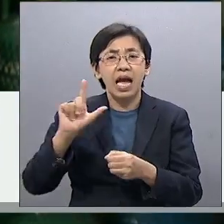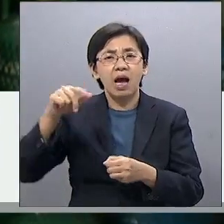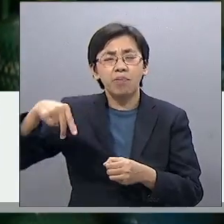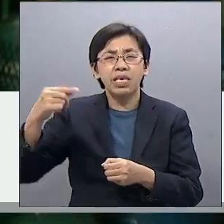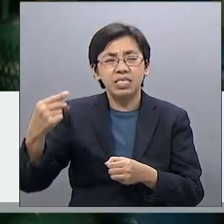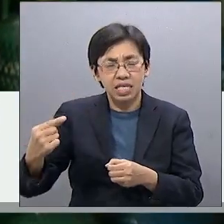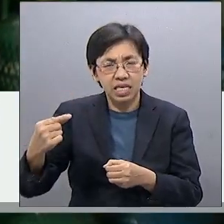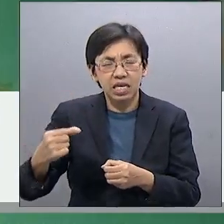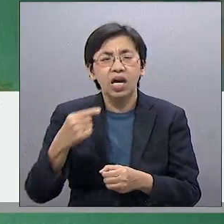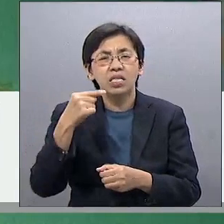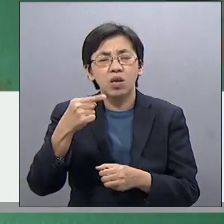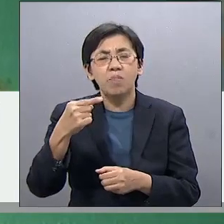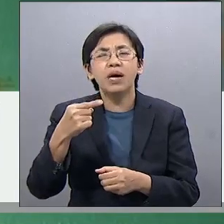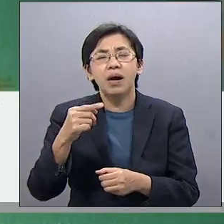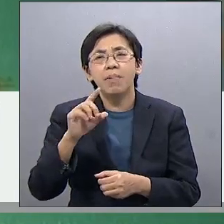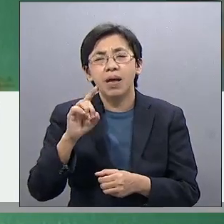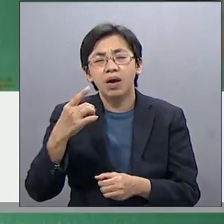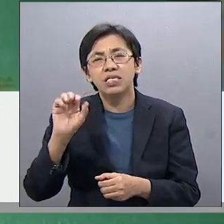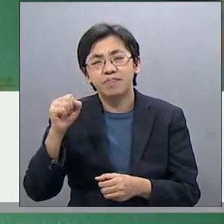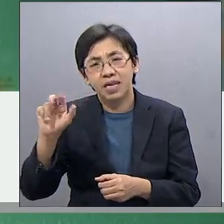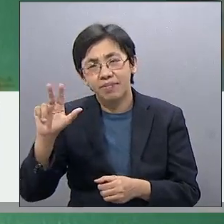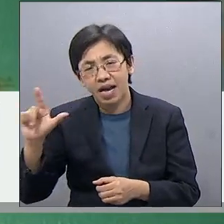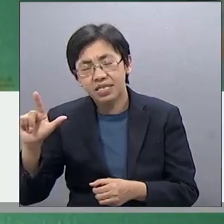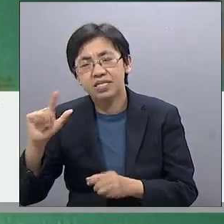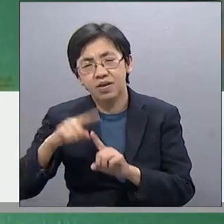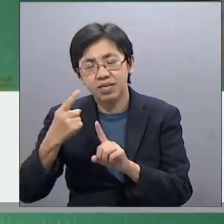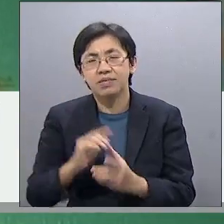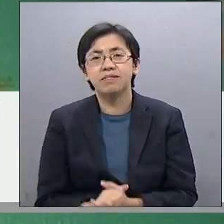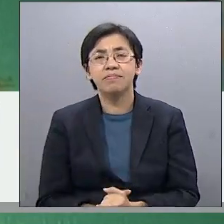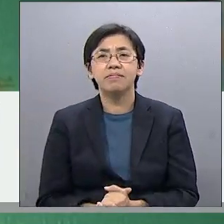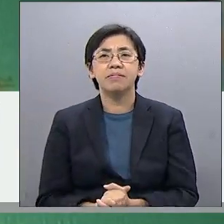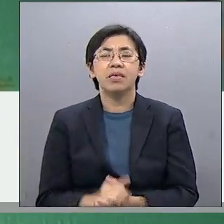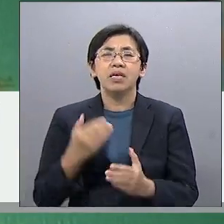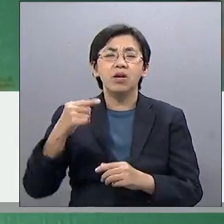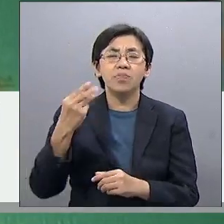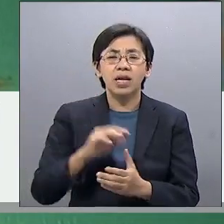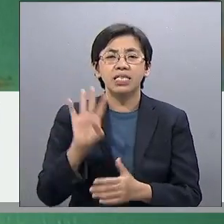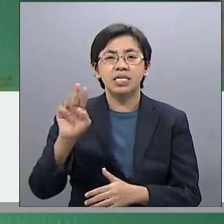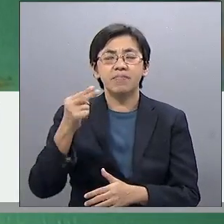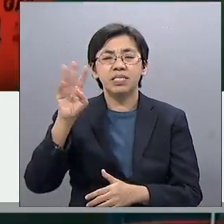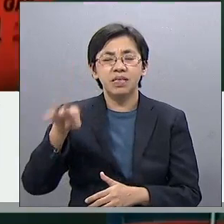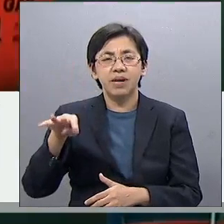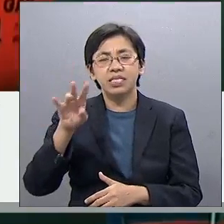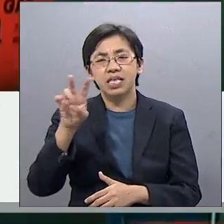813ล้านบาทต่อเดือนและฐานะกองทุนบัญชีกซ LPGติดลบ 44,46